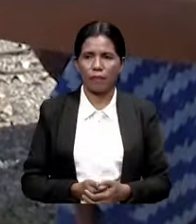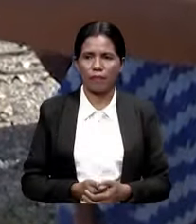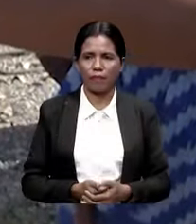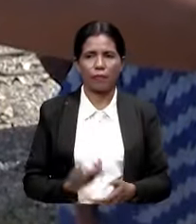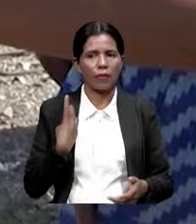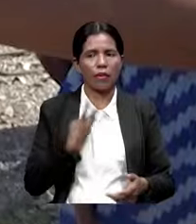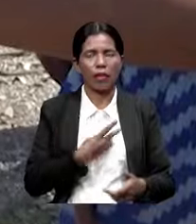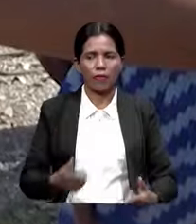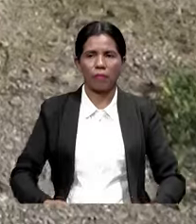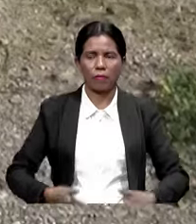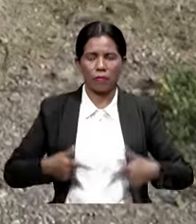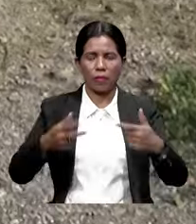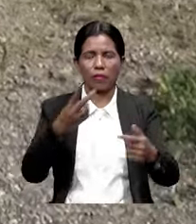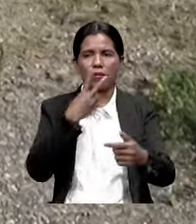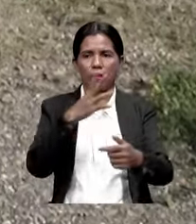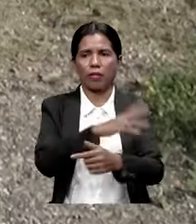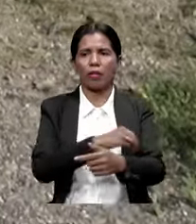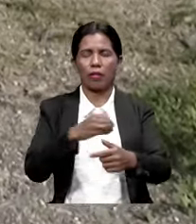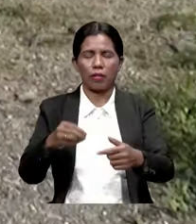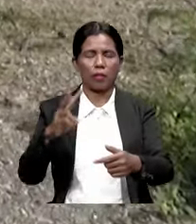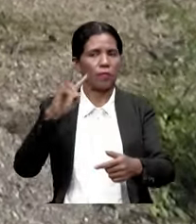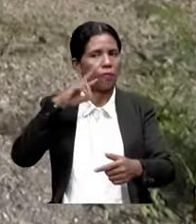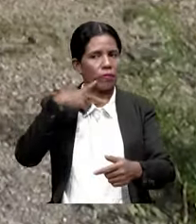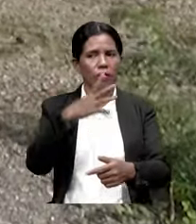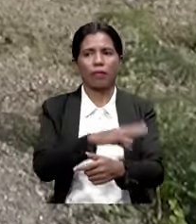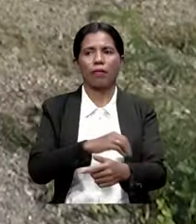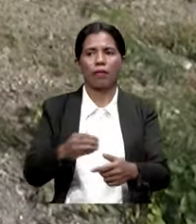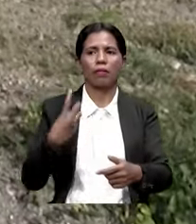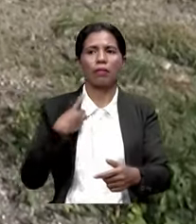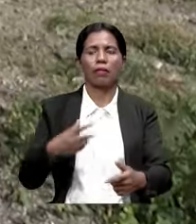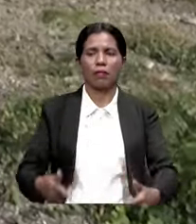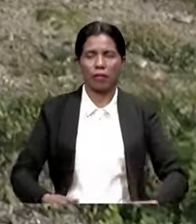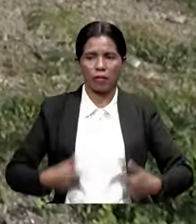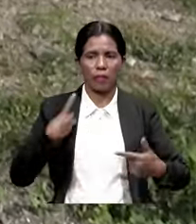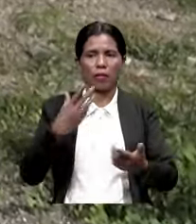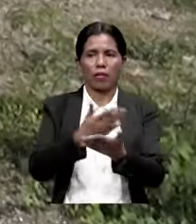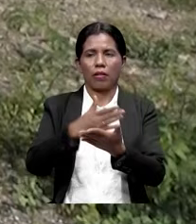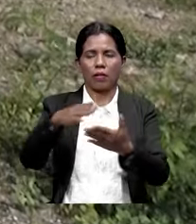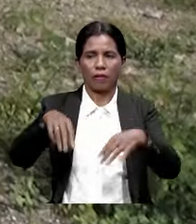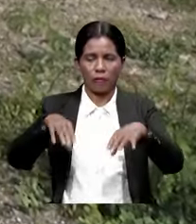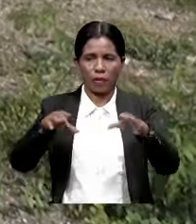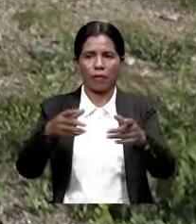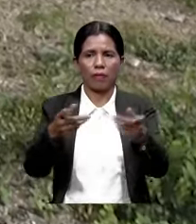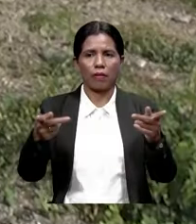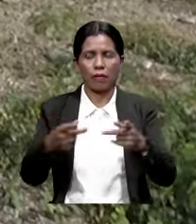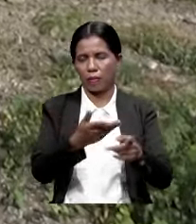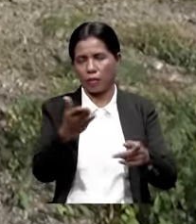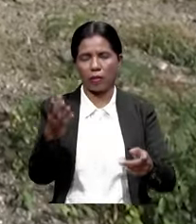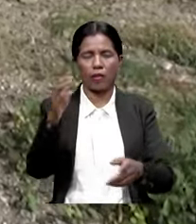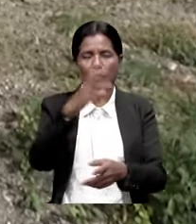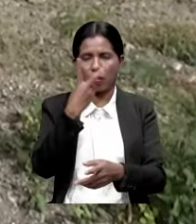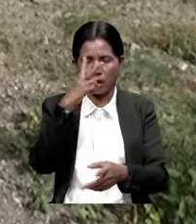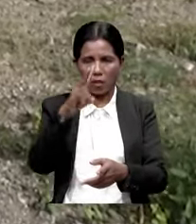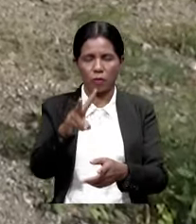Ami moro so sigaru, ami moro so mortahan, ami moro so buat nebe mami hola ba malu famba mai itu bocil ha nunca tuli ha baje par